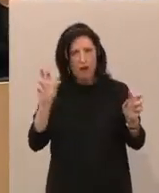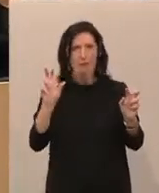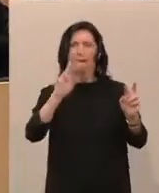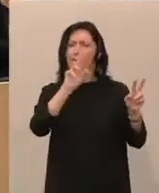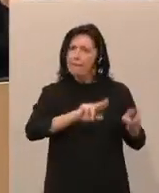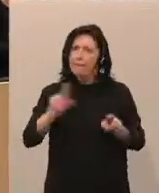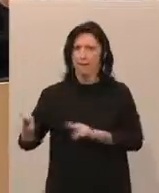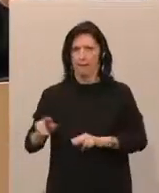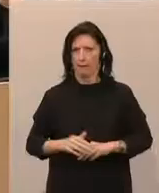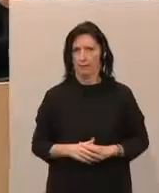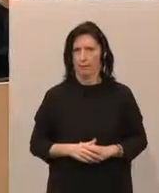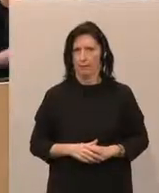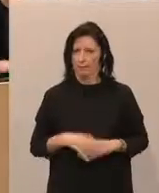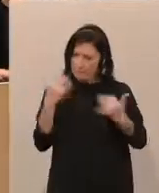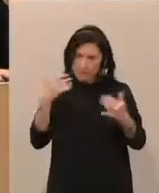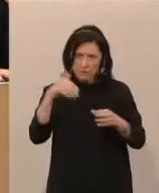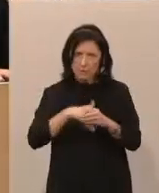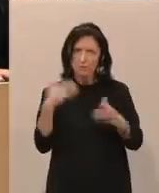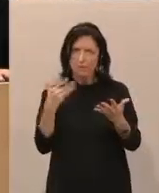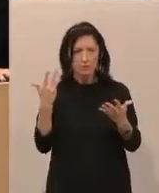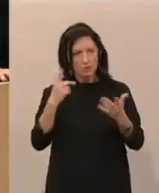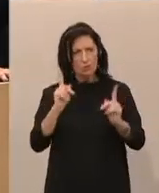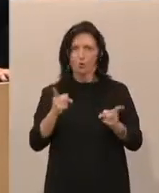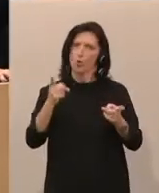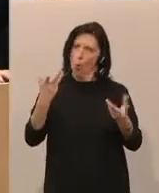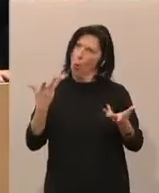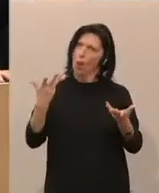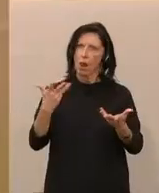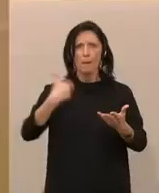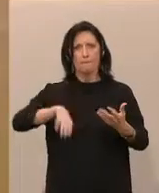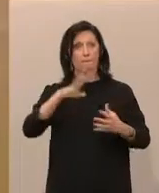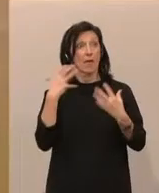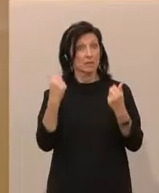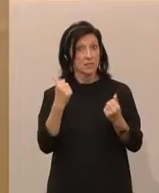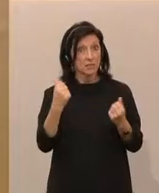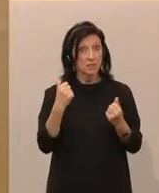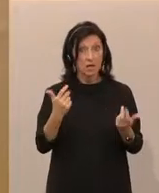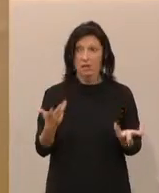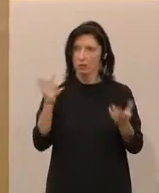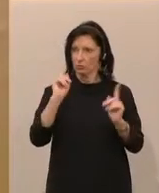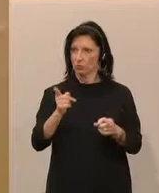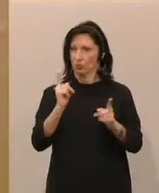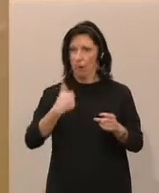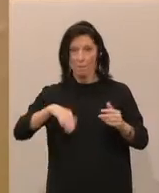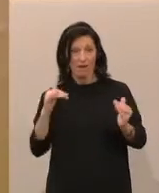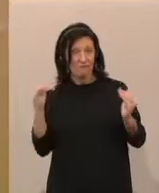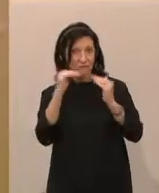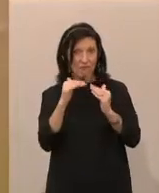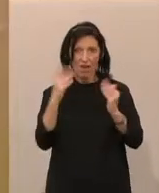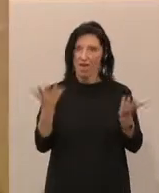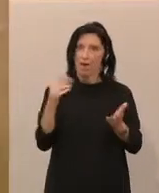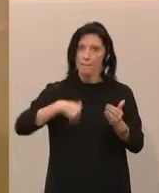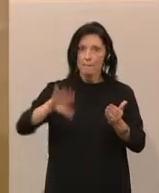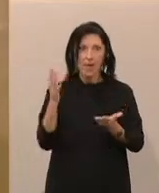darum mehr sicherheit zu schaffen fairness und gerechtigkeit in dem land sicherzustellen effizienzsteigerungen